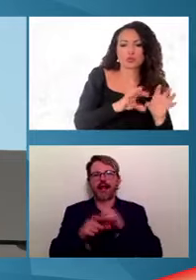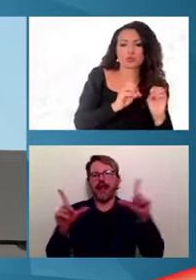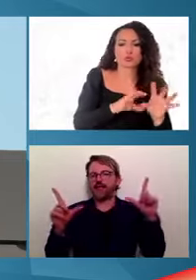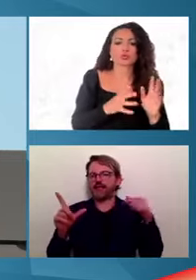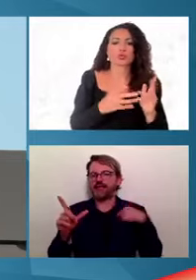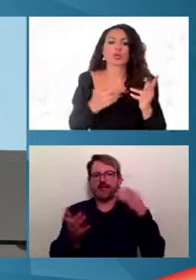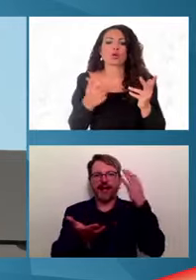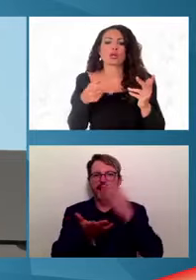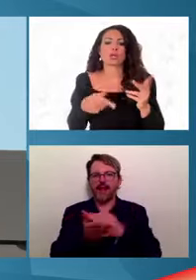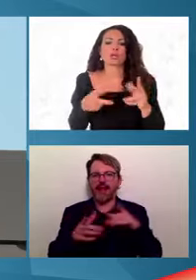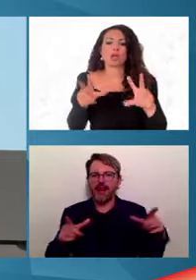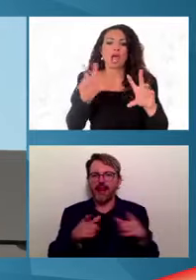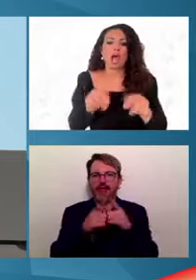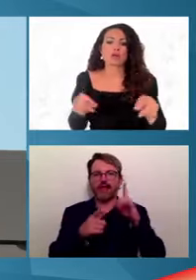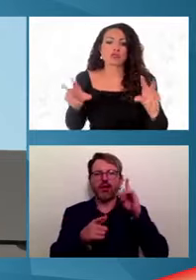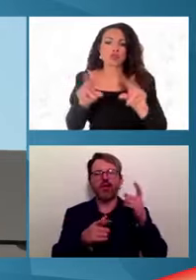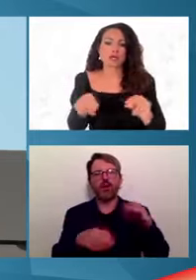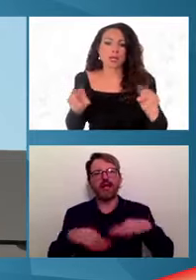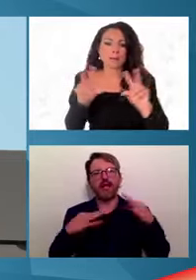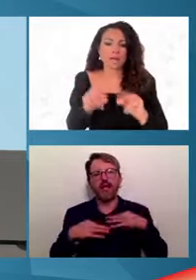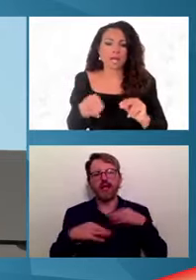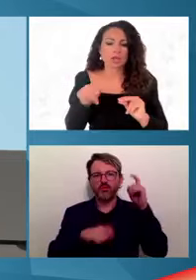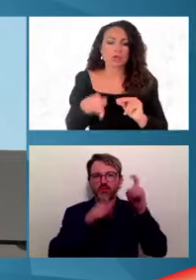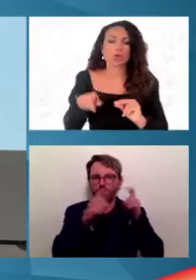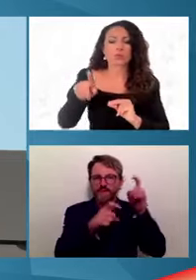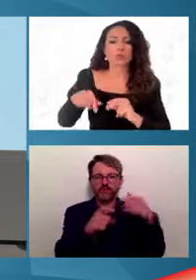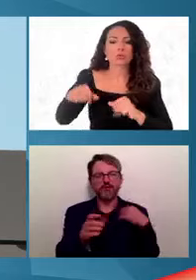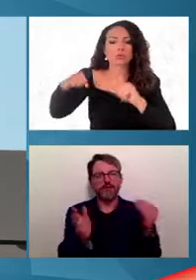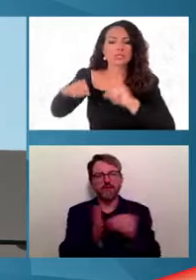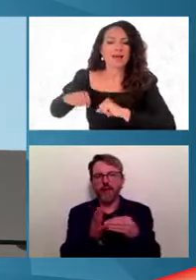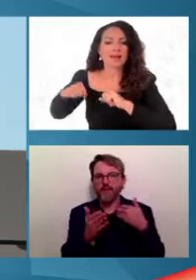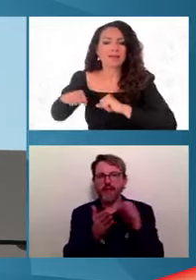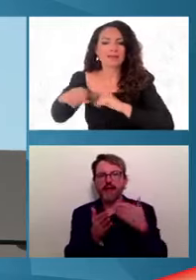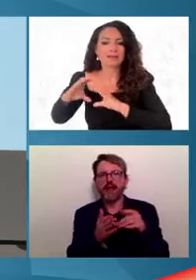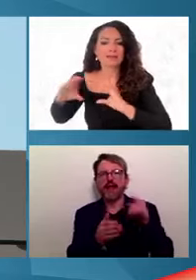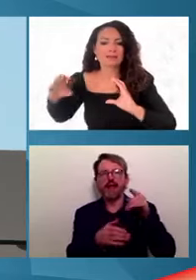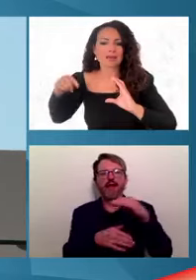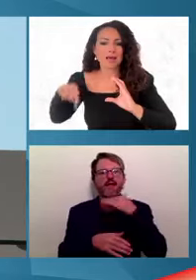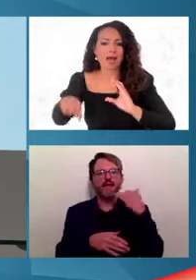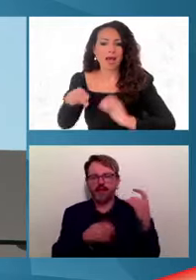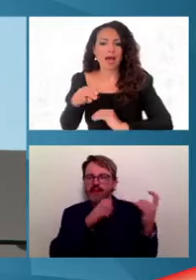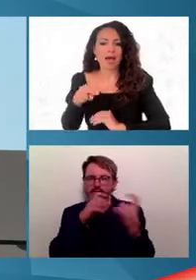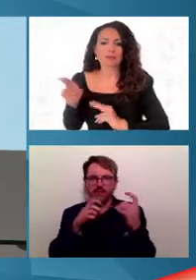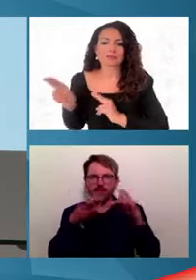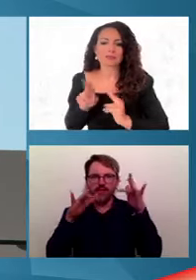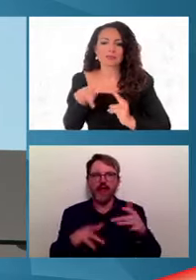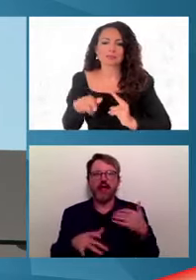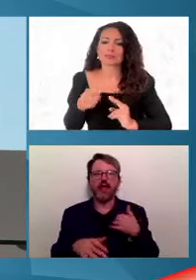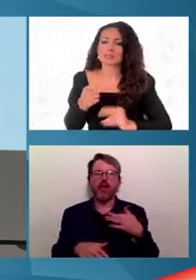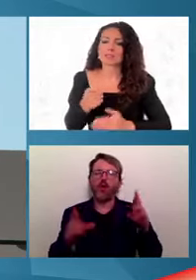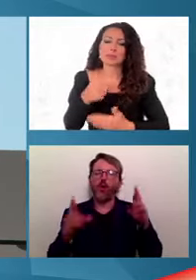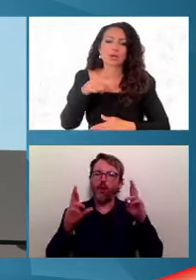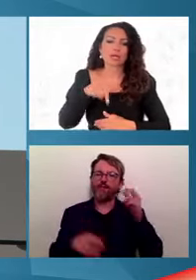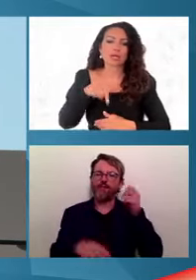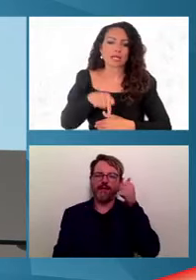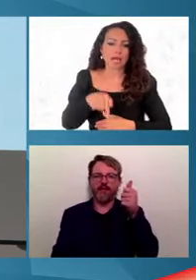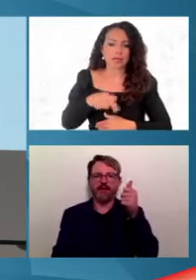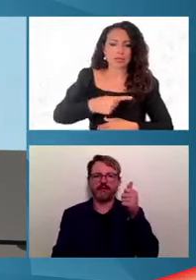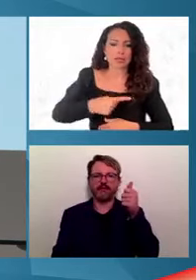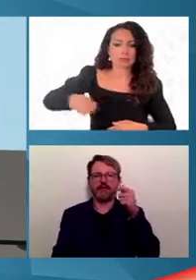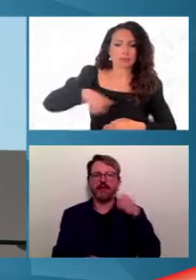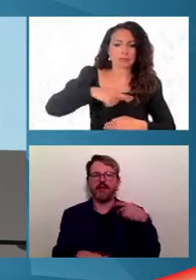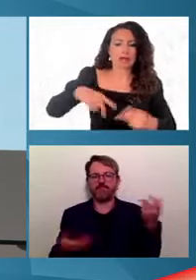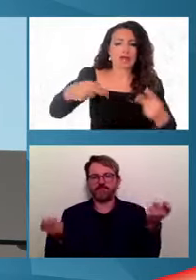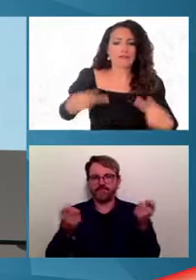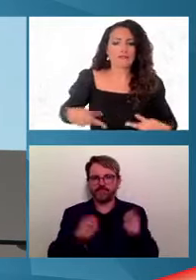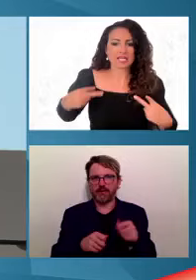die Gesundheitsversorgung, die haben wir weiterhin. Das ist alles richtig und da werden wir diskutieren. Ich hoffe eines und damit schließe ich, dass wir auch uns